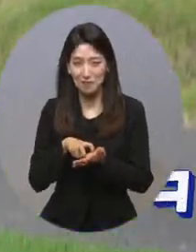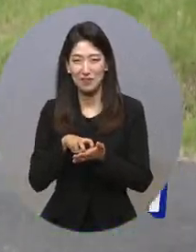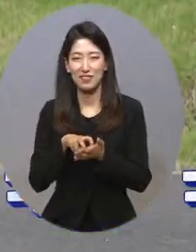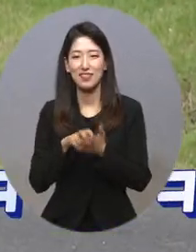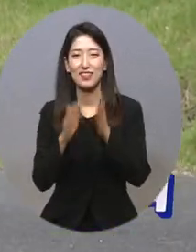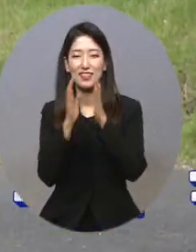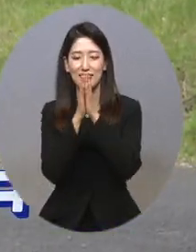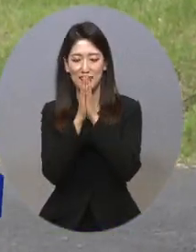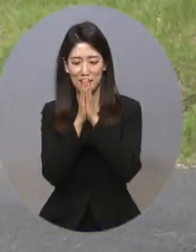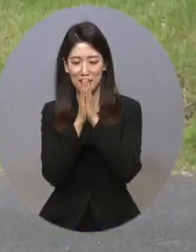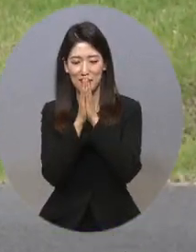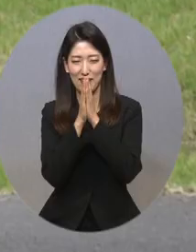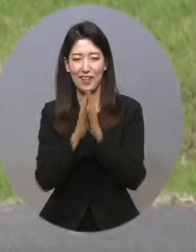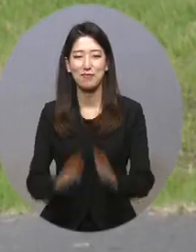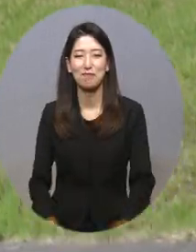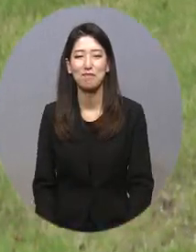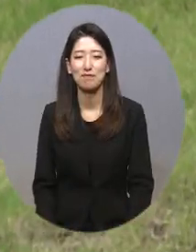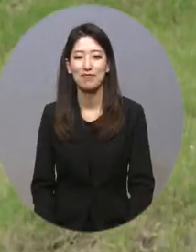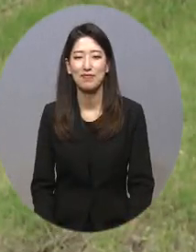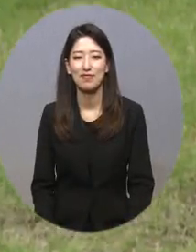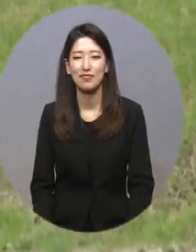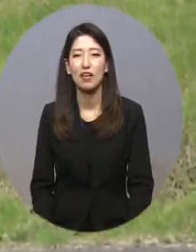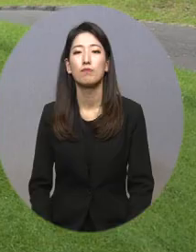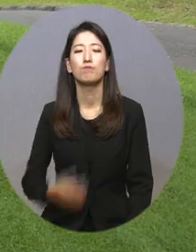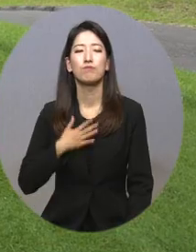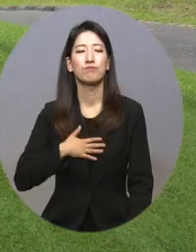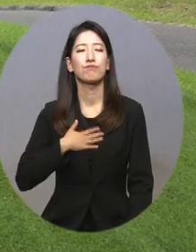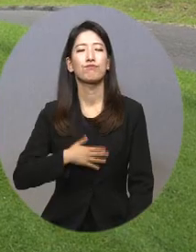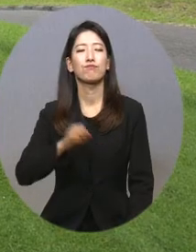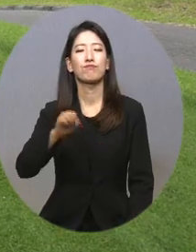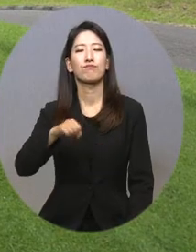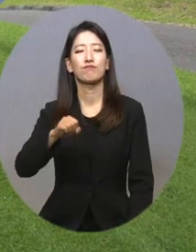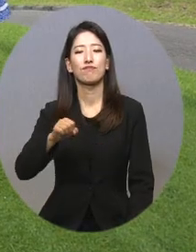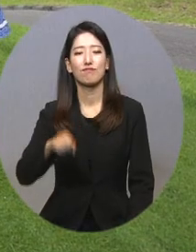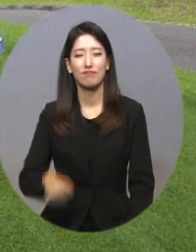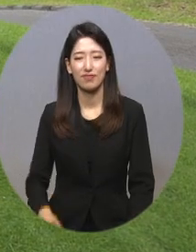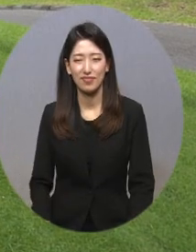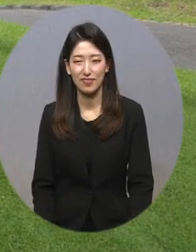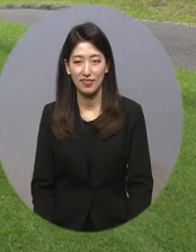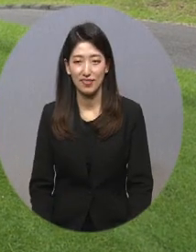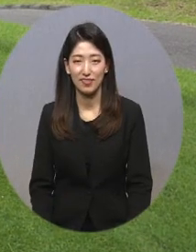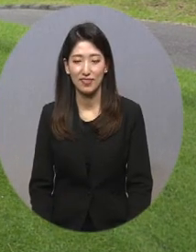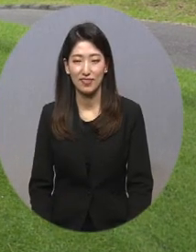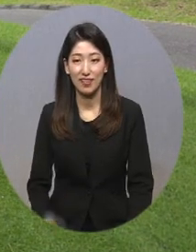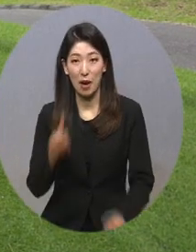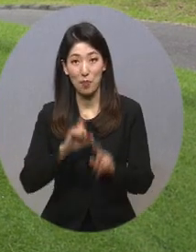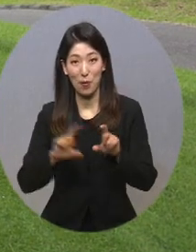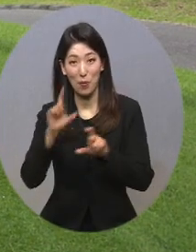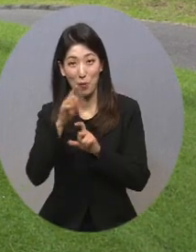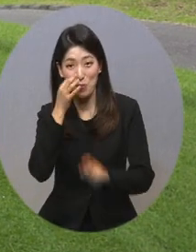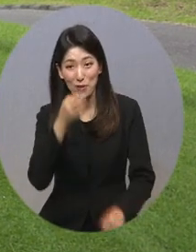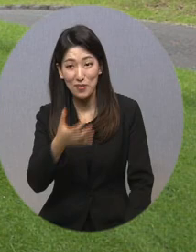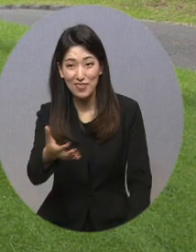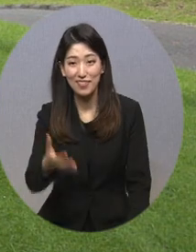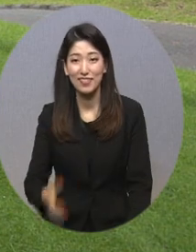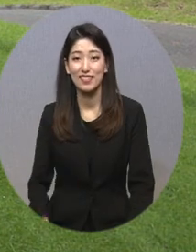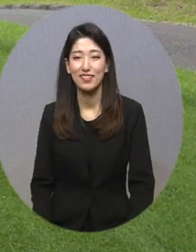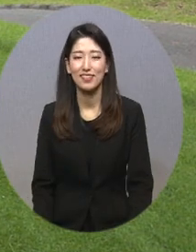대단하지 않습니다. 어, 이제. 그래. 어? 또 금방 지나도 안 되지. 한 번만